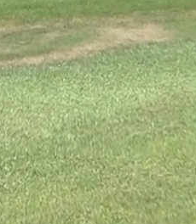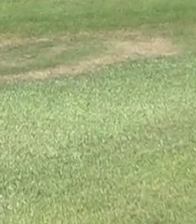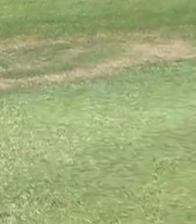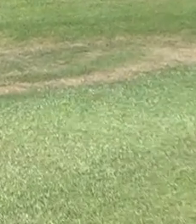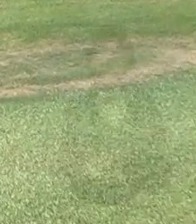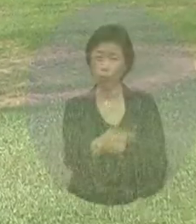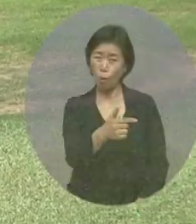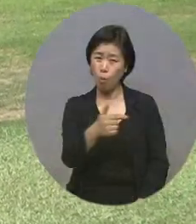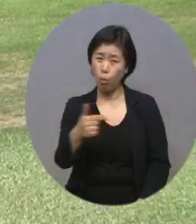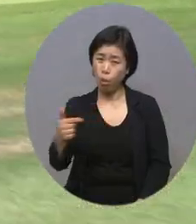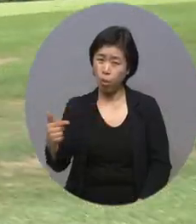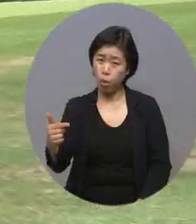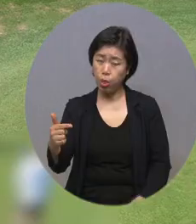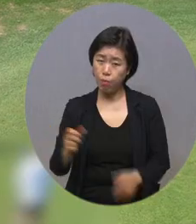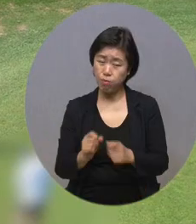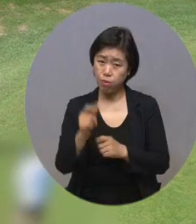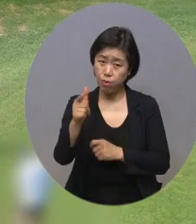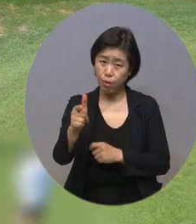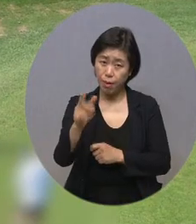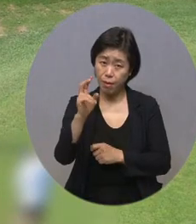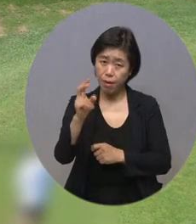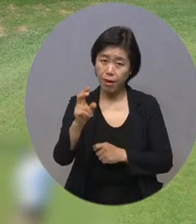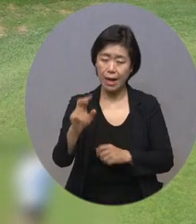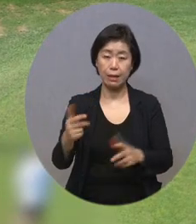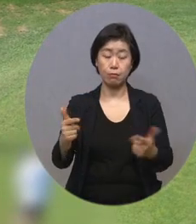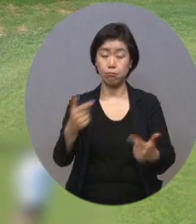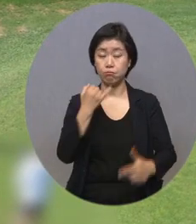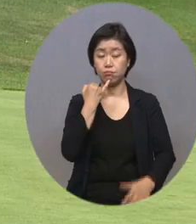너무 큰가? 아니야, 좋아.